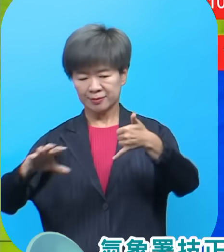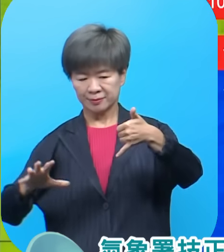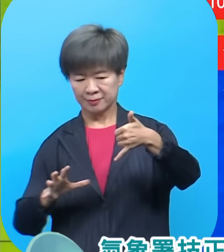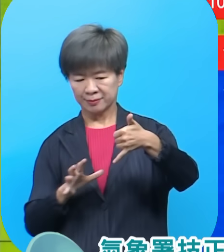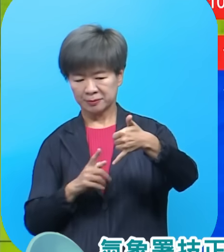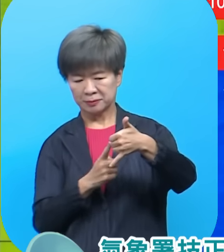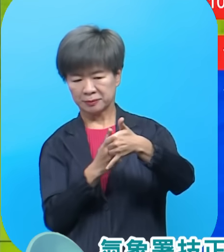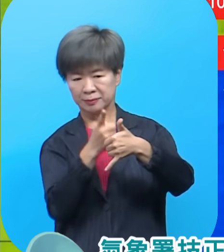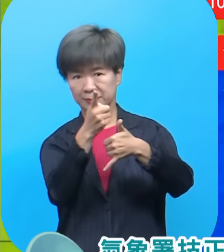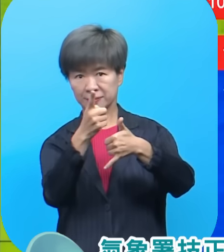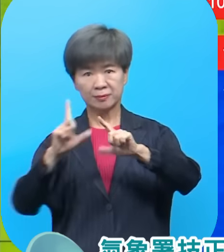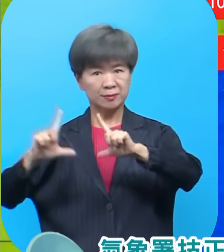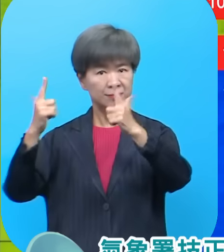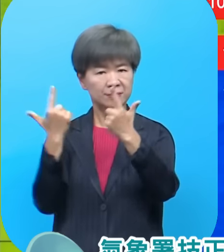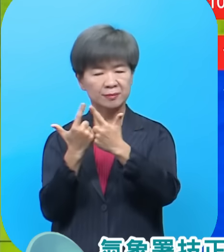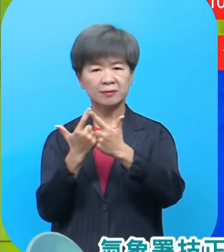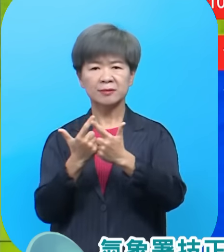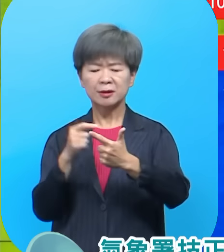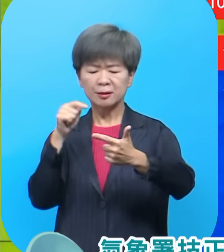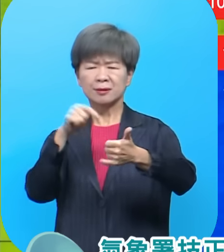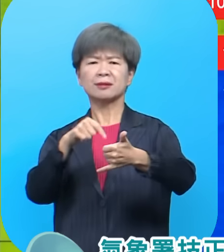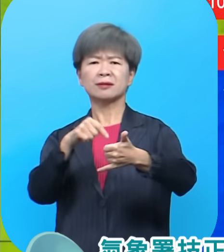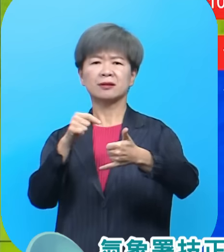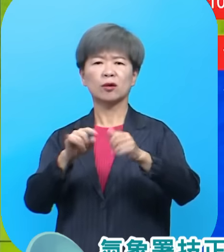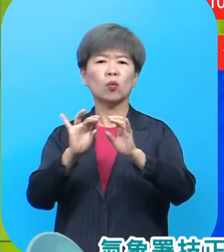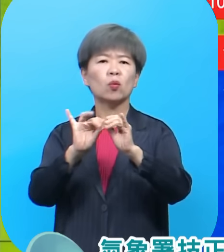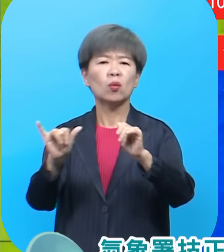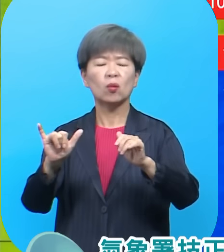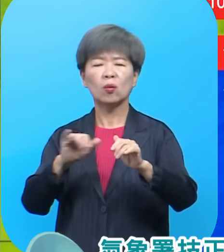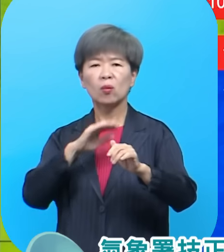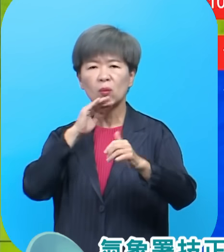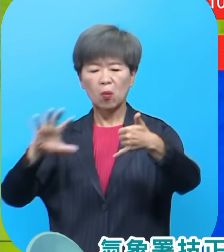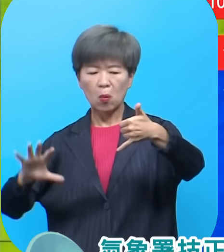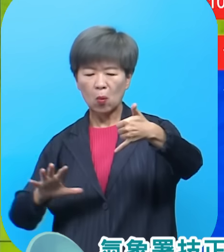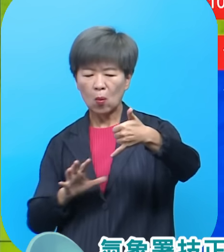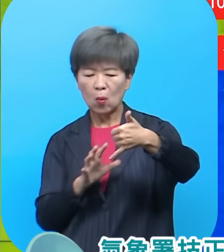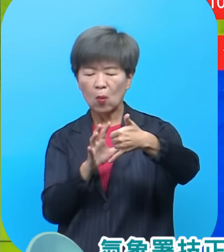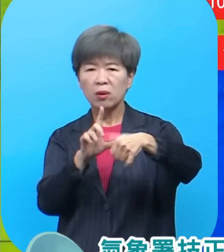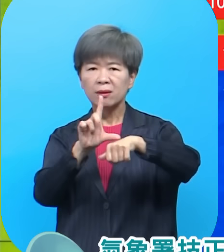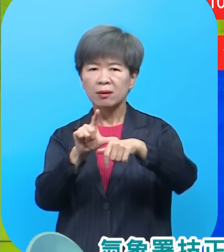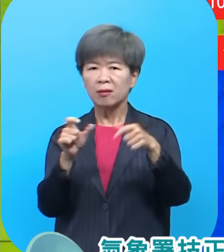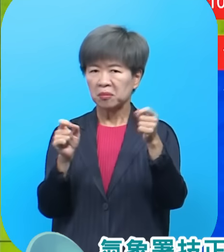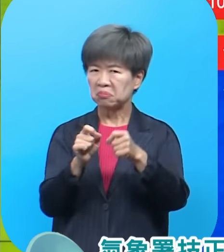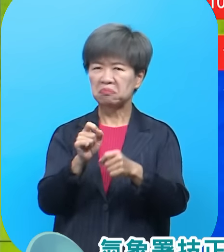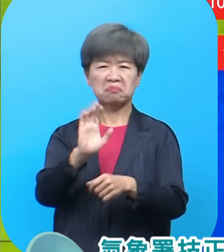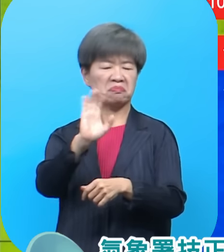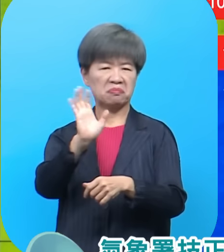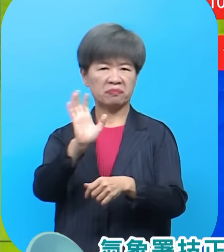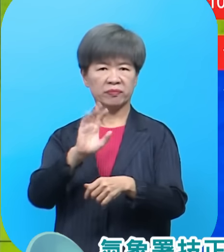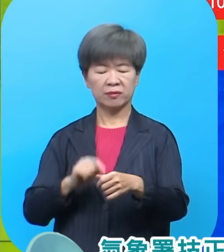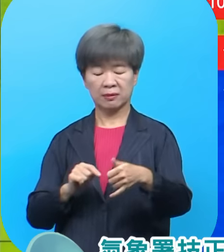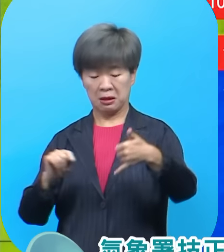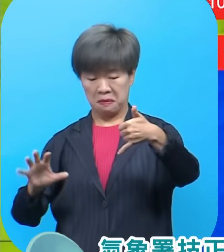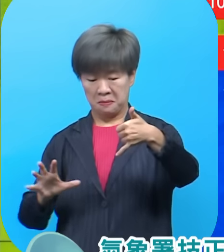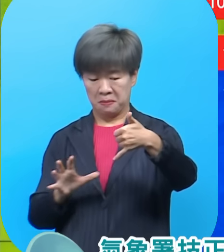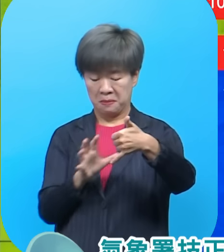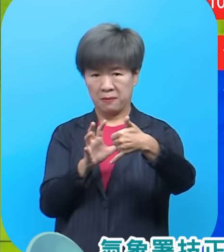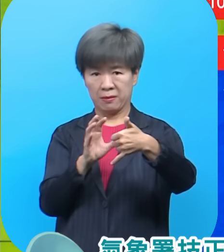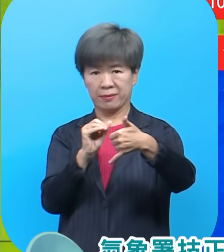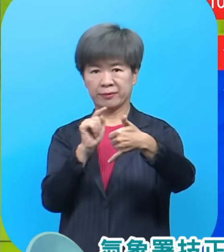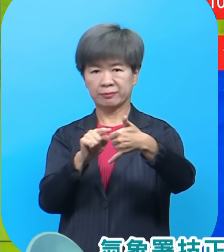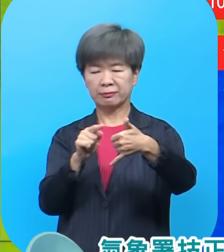向移动，好，在受到地形的影响，其实它在通过台湾的时间还不会太短，好，那在地形的影响之下结构会